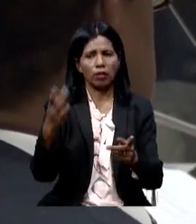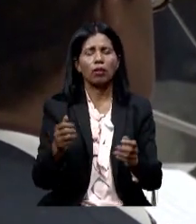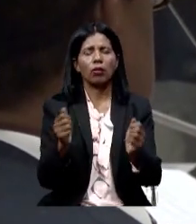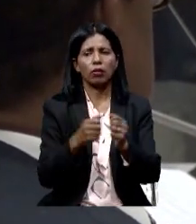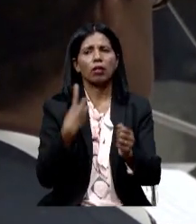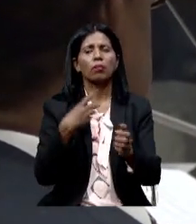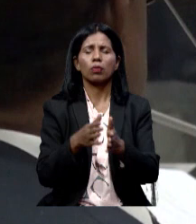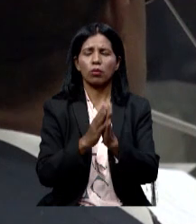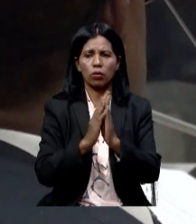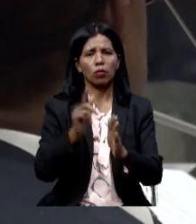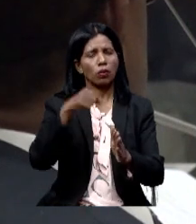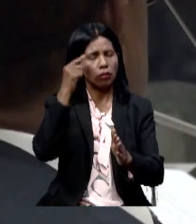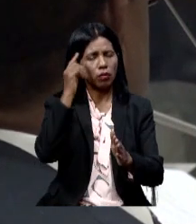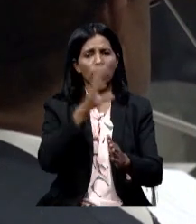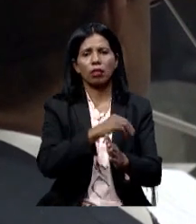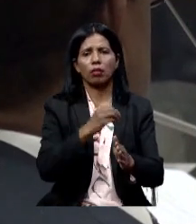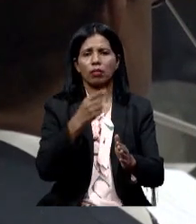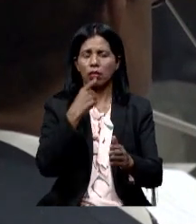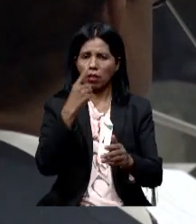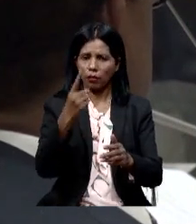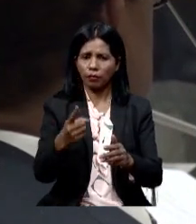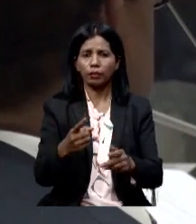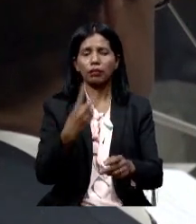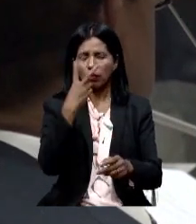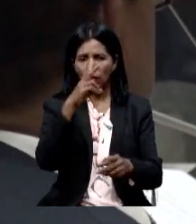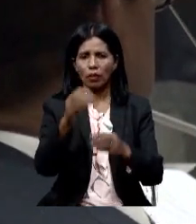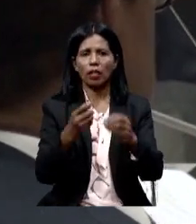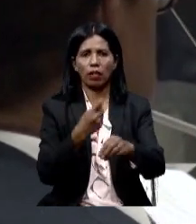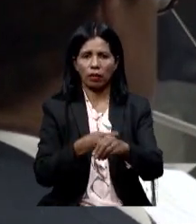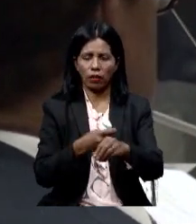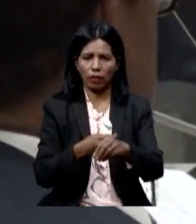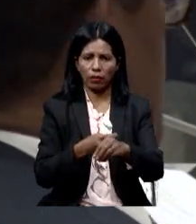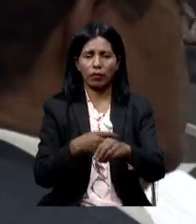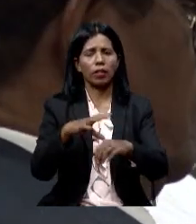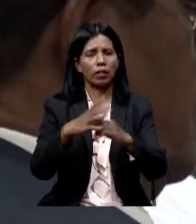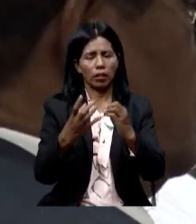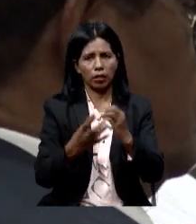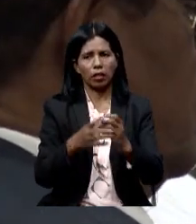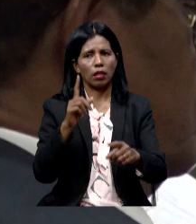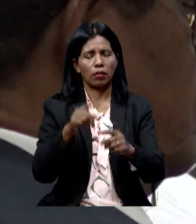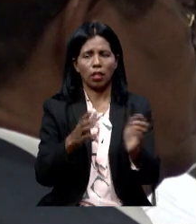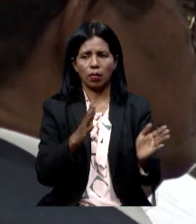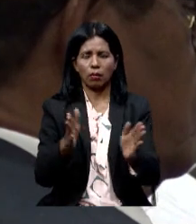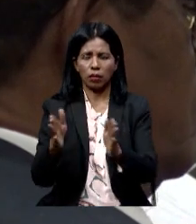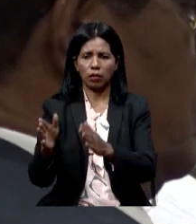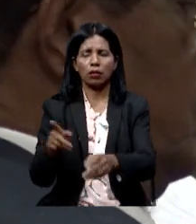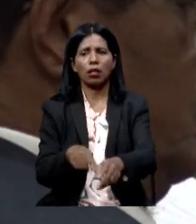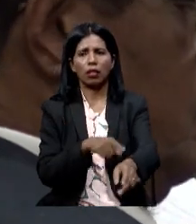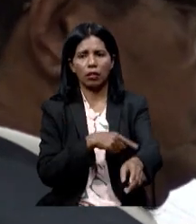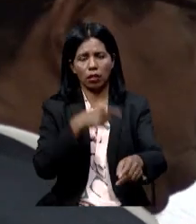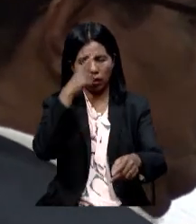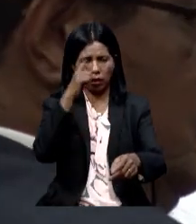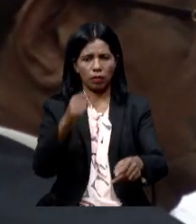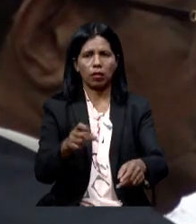mamiu su governação ainda né, tendo em conta a continuidade, haré tox situação raine para la bele be, halo fali processo da né demora. Tampa quando